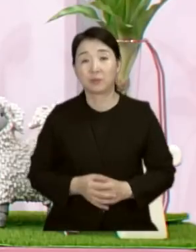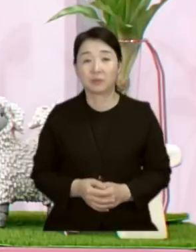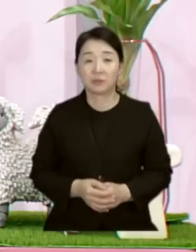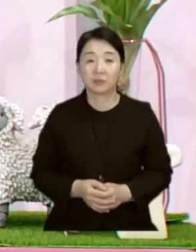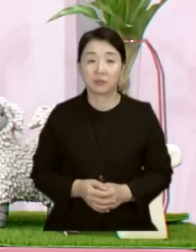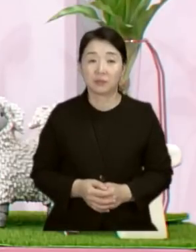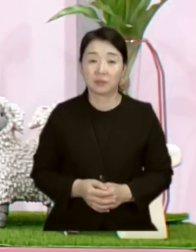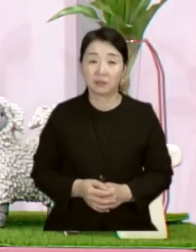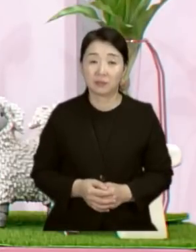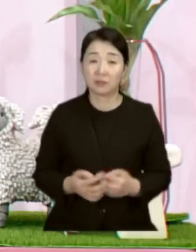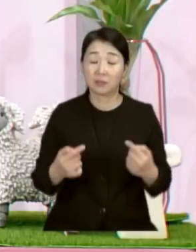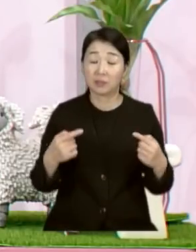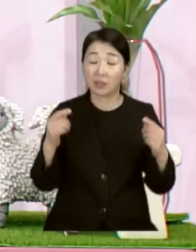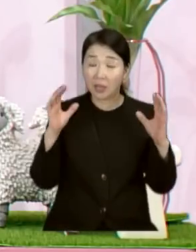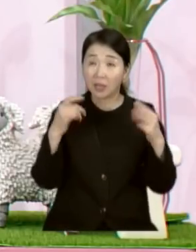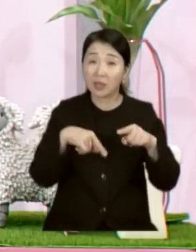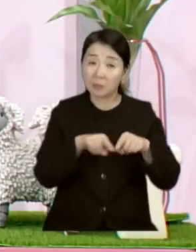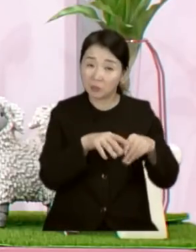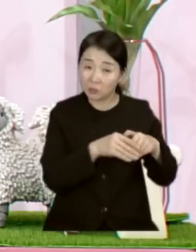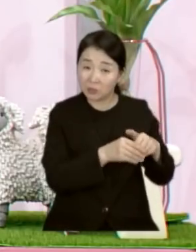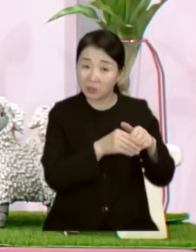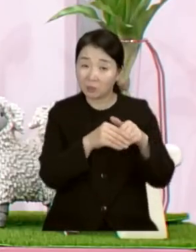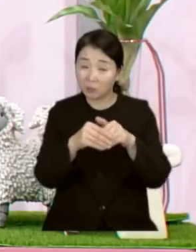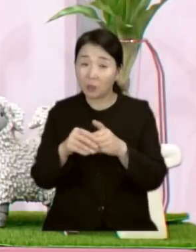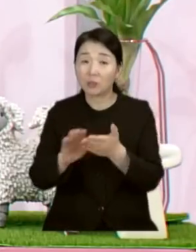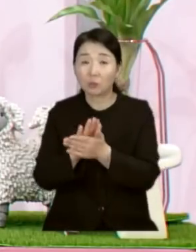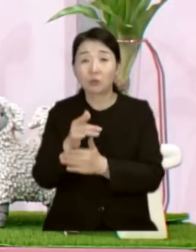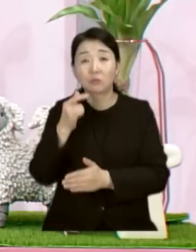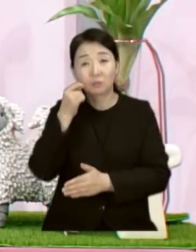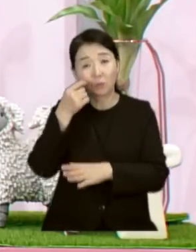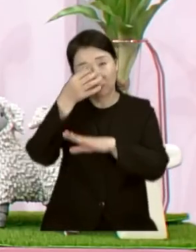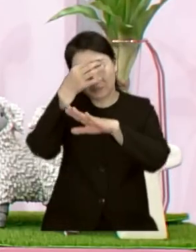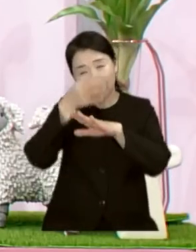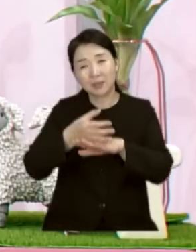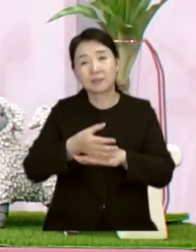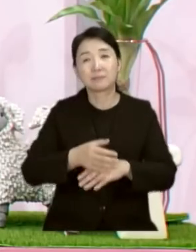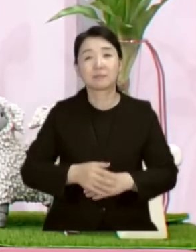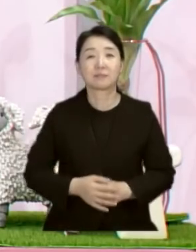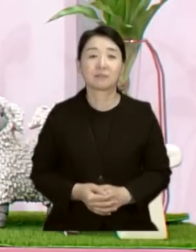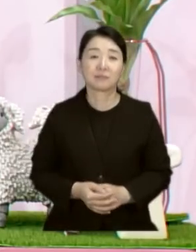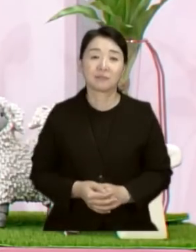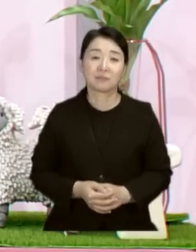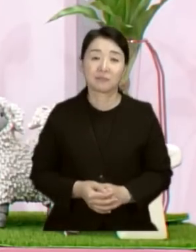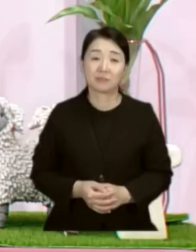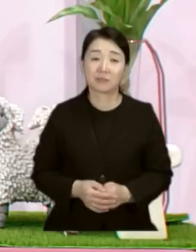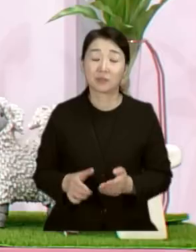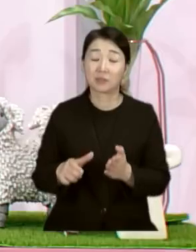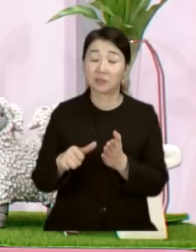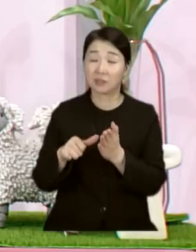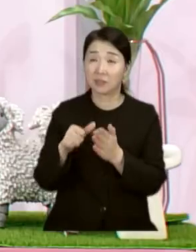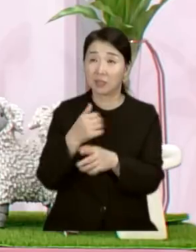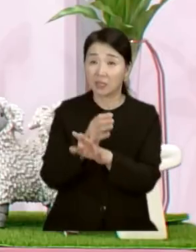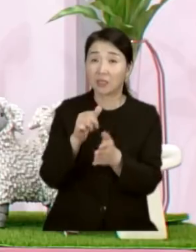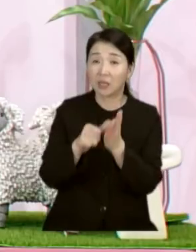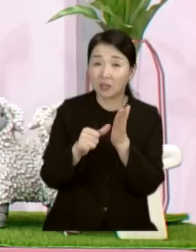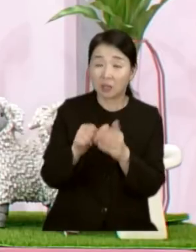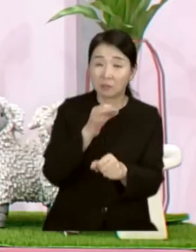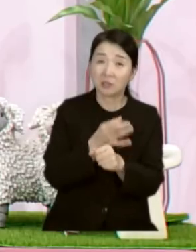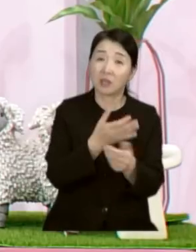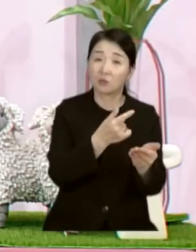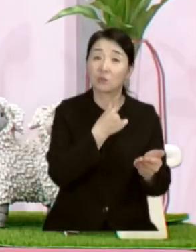거기를 아이 손을 잡고 내가 못 놀아주니까 미안해서 장난감이라도 사주고